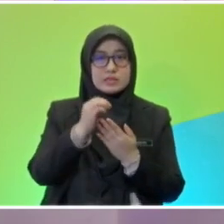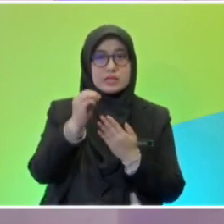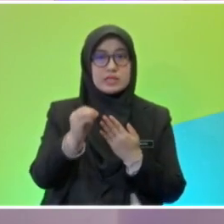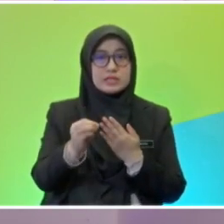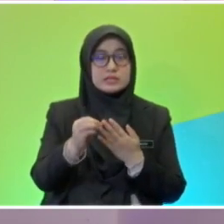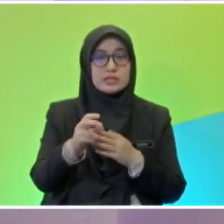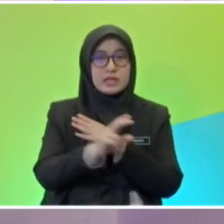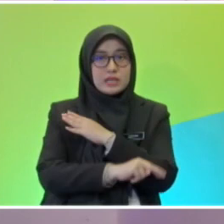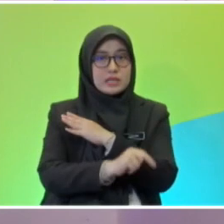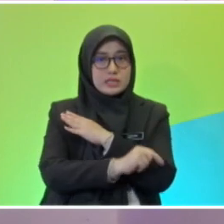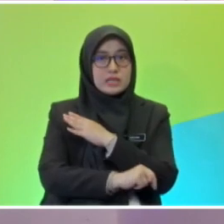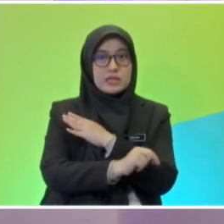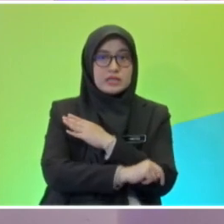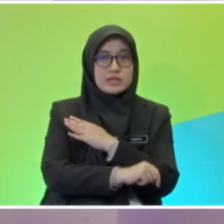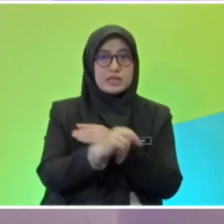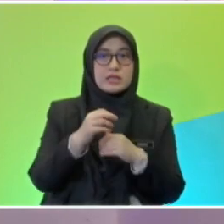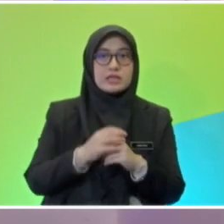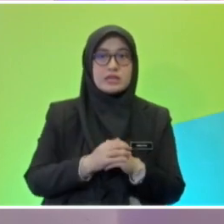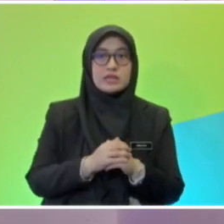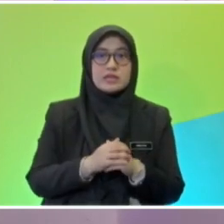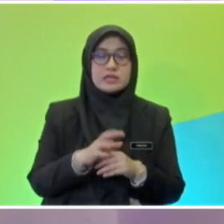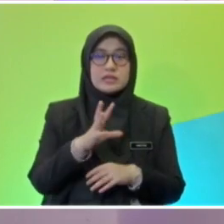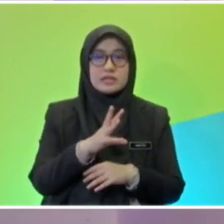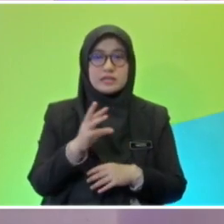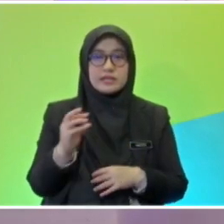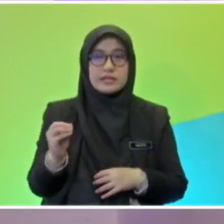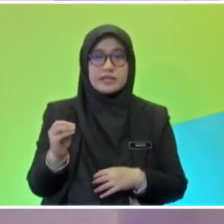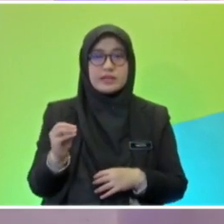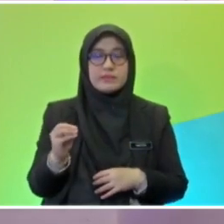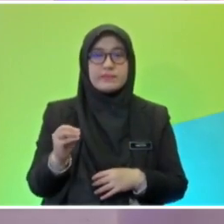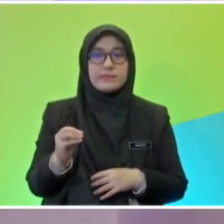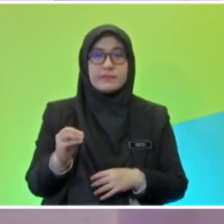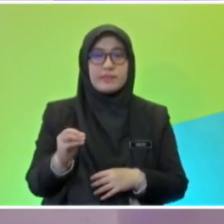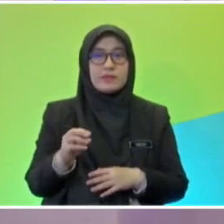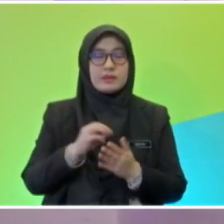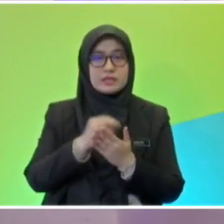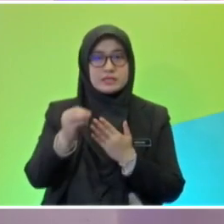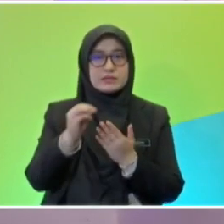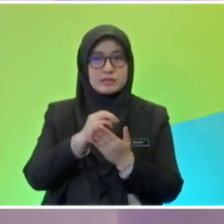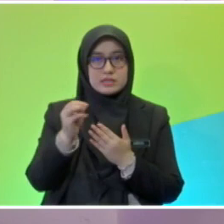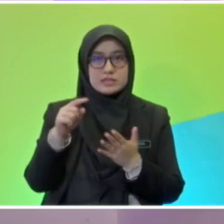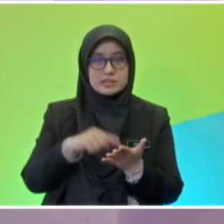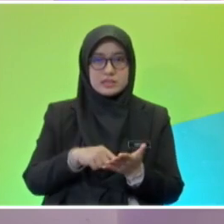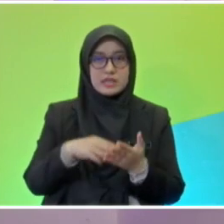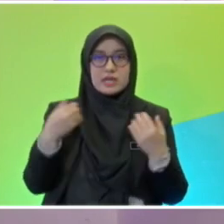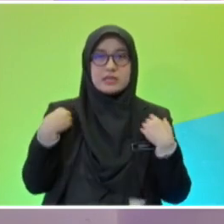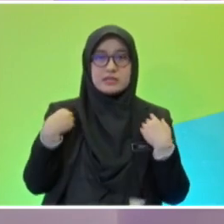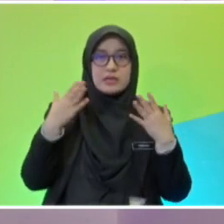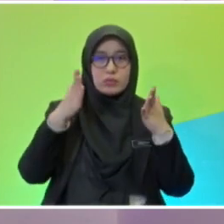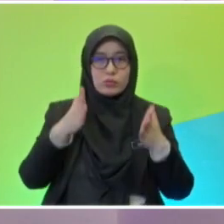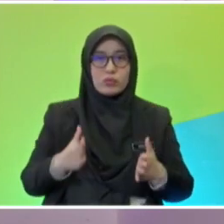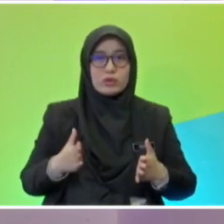majelis itu dia bukan lagi orang tertentu dengan kuasa individu untuk keputusan tapi dia berbincang jadi